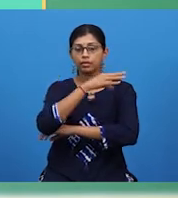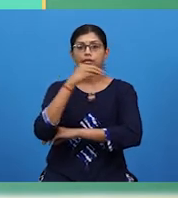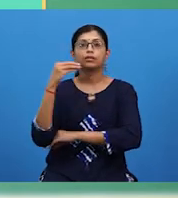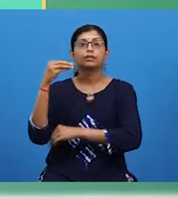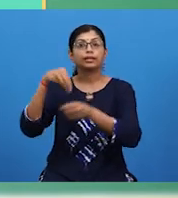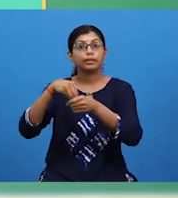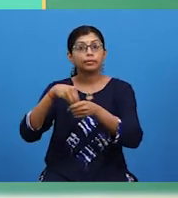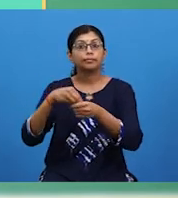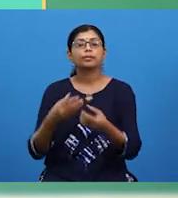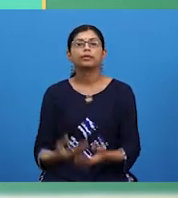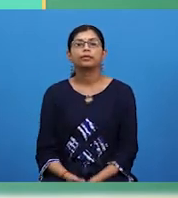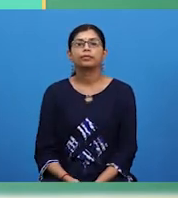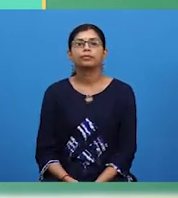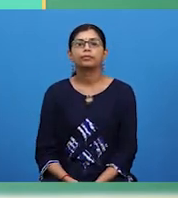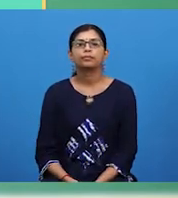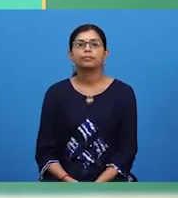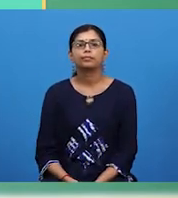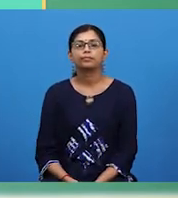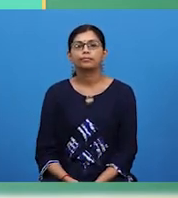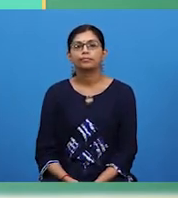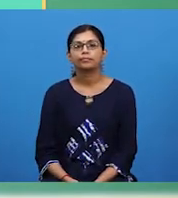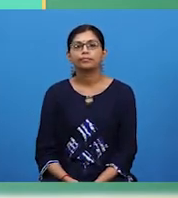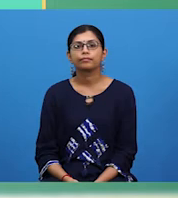Maltase mencernakan maltosa menjadi glukosa.